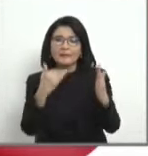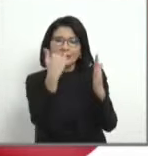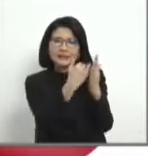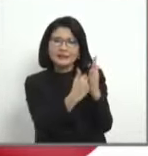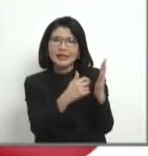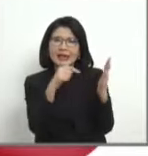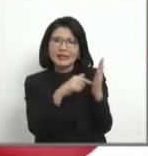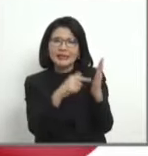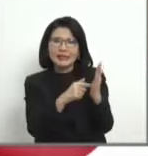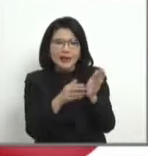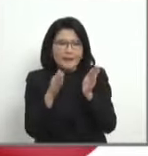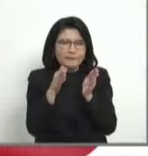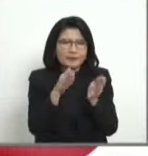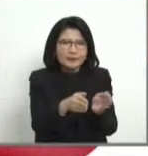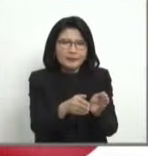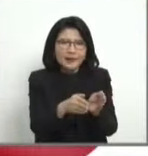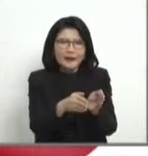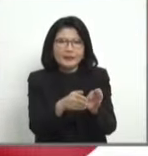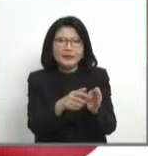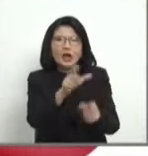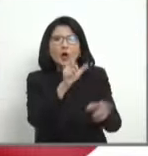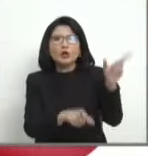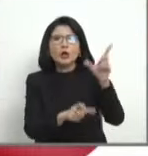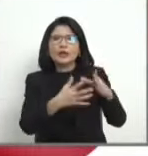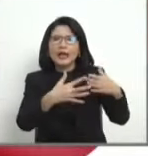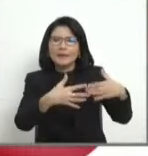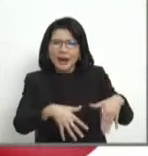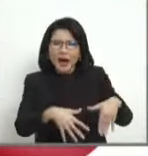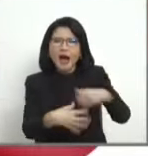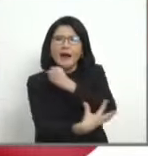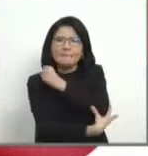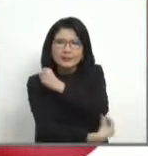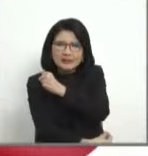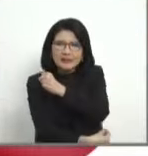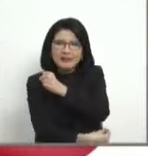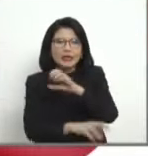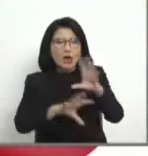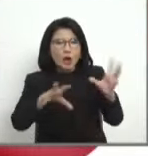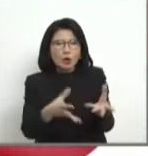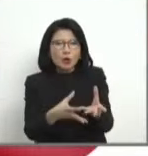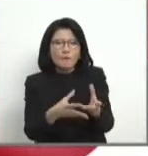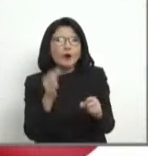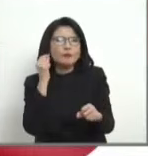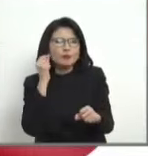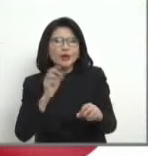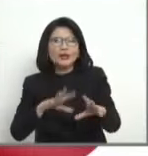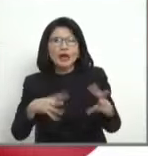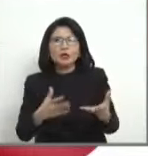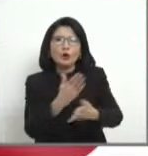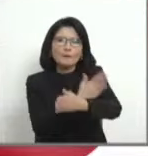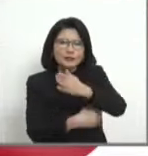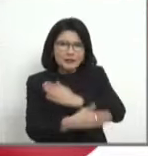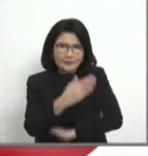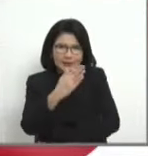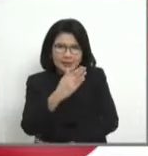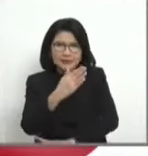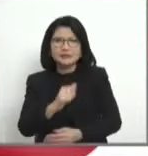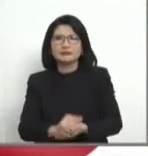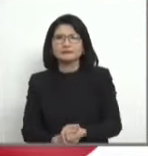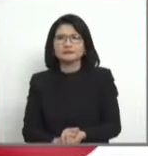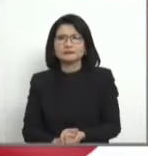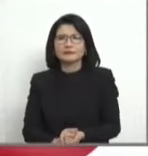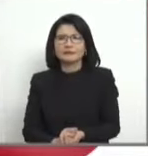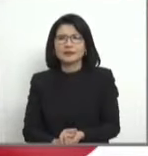ini berpihak kepada yang lemah. Apakah itu si miskin, apakah itu kelompok perempuan, apakah itu penyandang disabilitas,